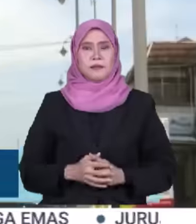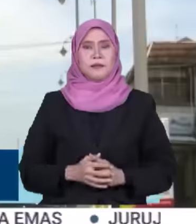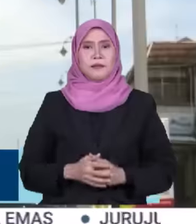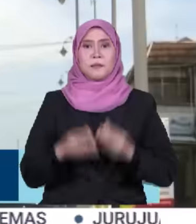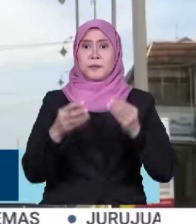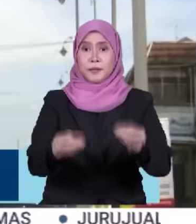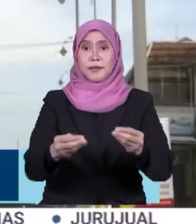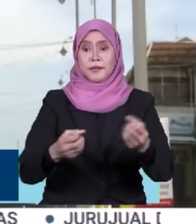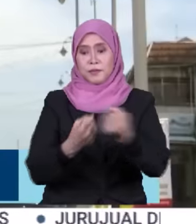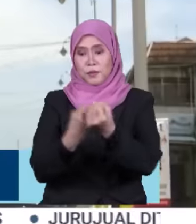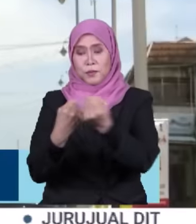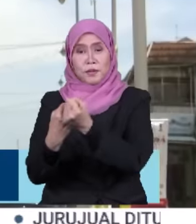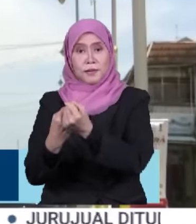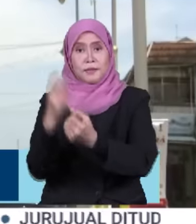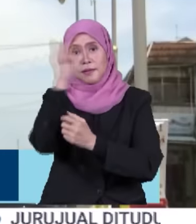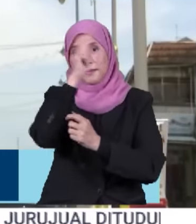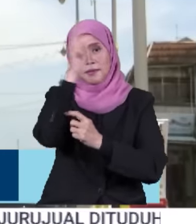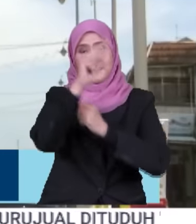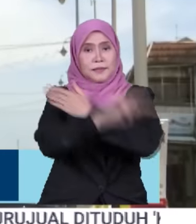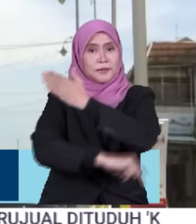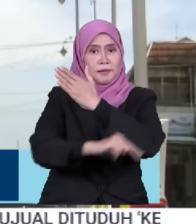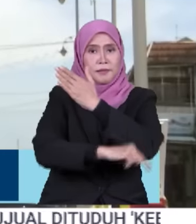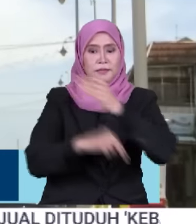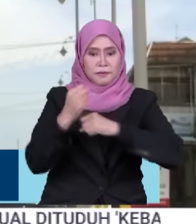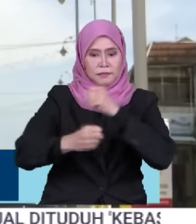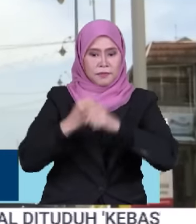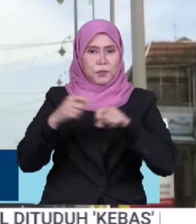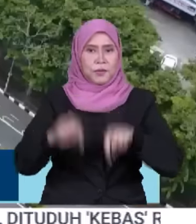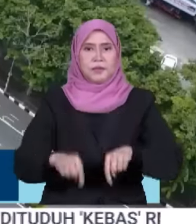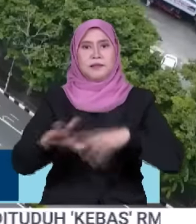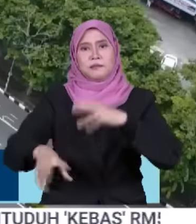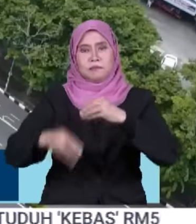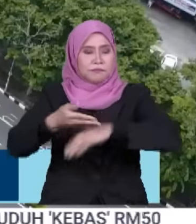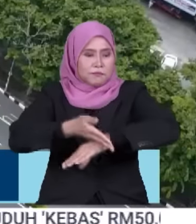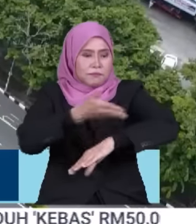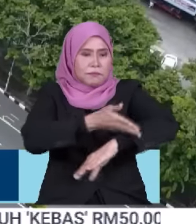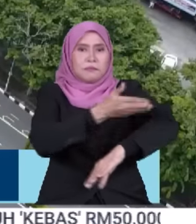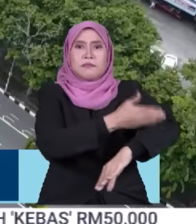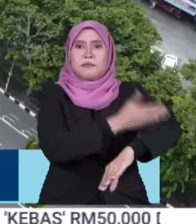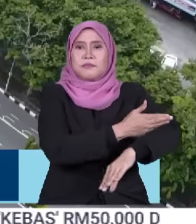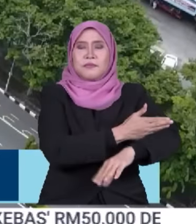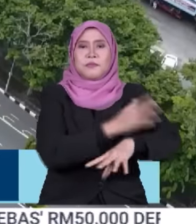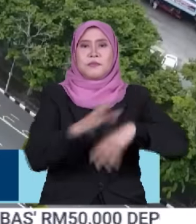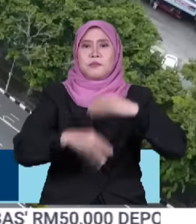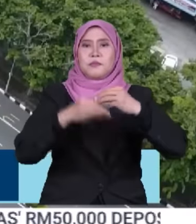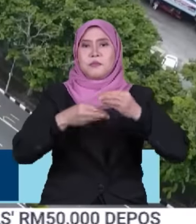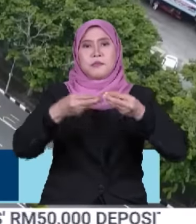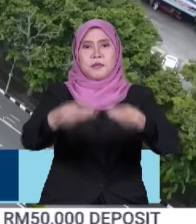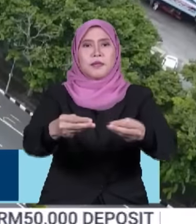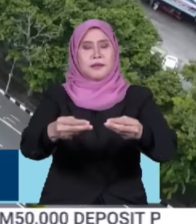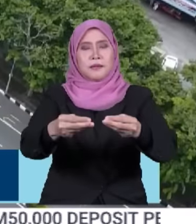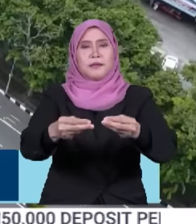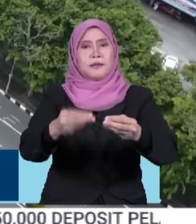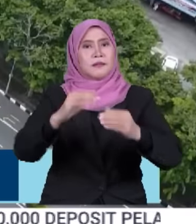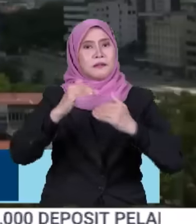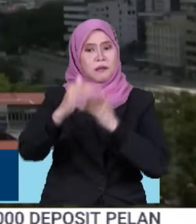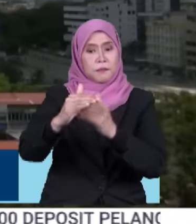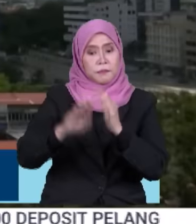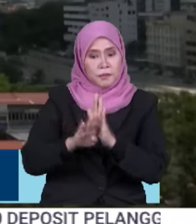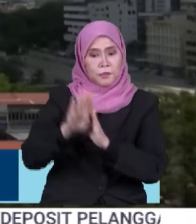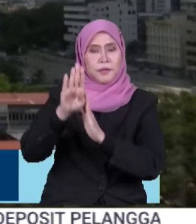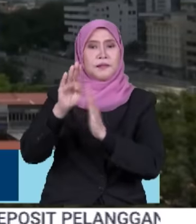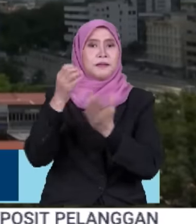Pemberian dan sokongan kepada kerajaan negeri pada tahun ini telah ditambah baik. Antaranya, meningkatkan pemberian berdasarkan tahap